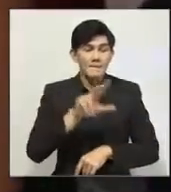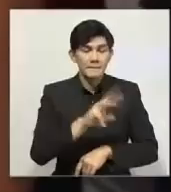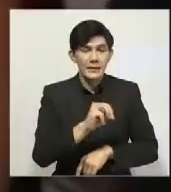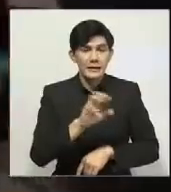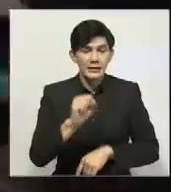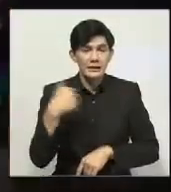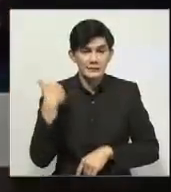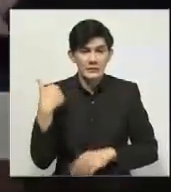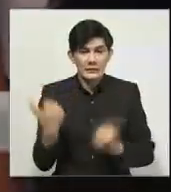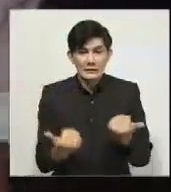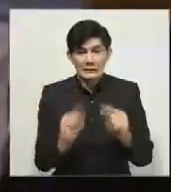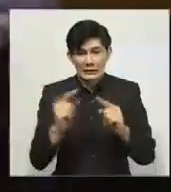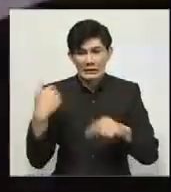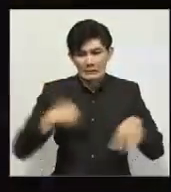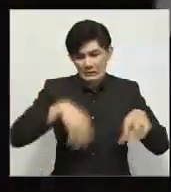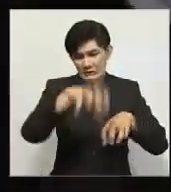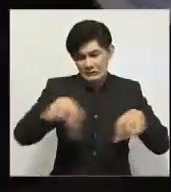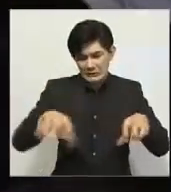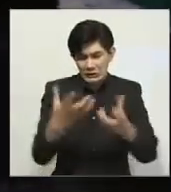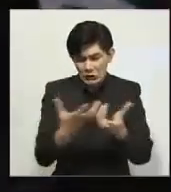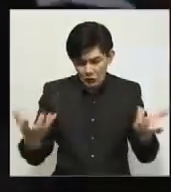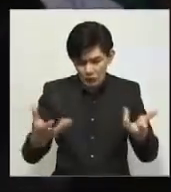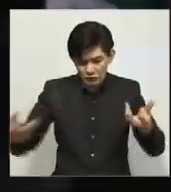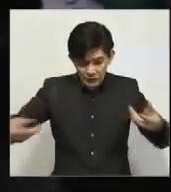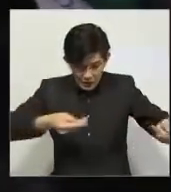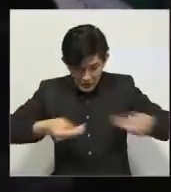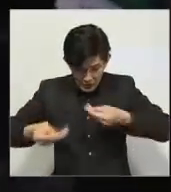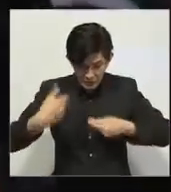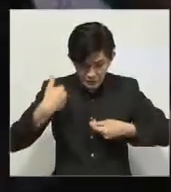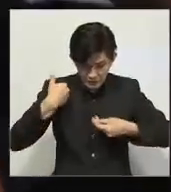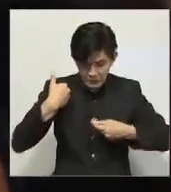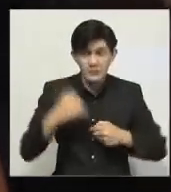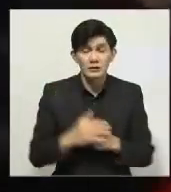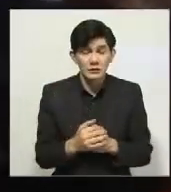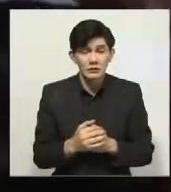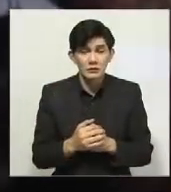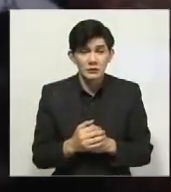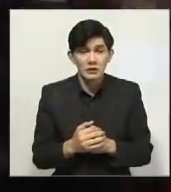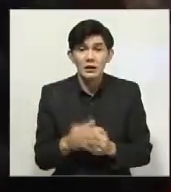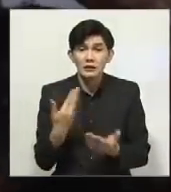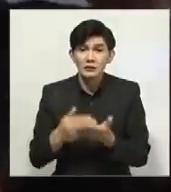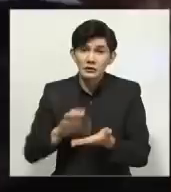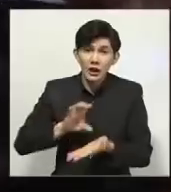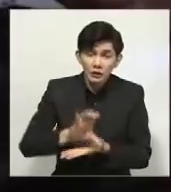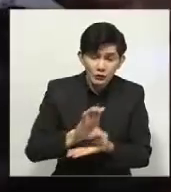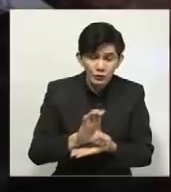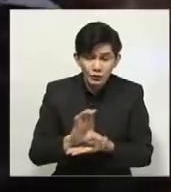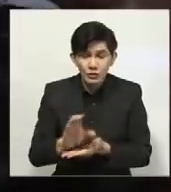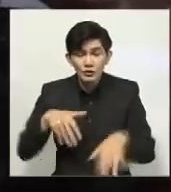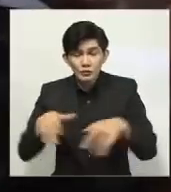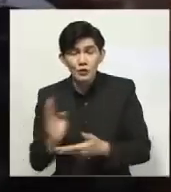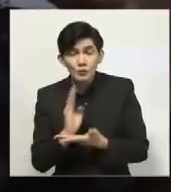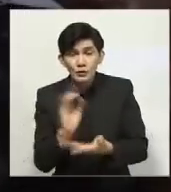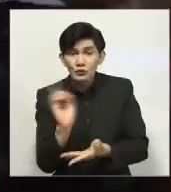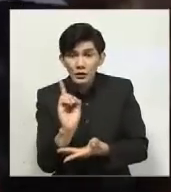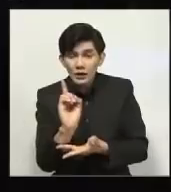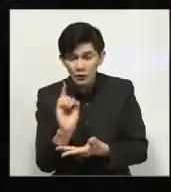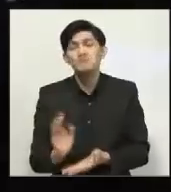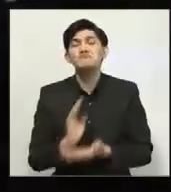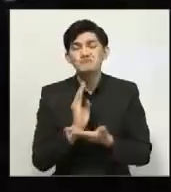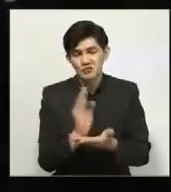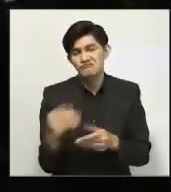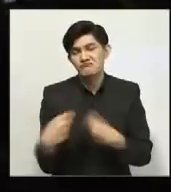าบ้างครับผมครับผม แล้วสิ่งต่างๆที่ได้มาเนี่ยนะครับได้มาจากงบประมาณหรือว่าจากการบริจาค เอาจากการบริจ